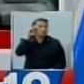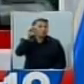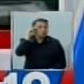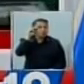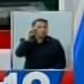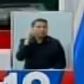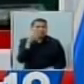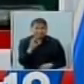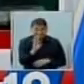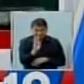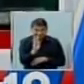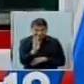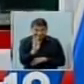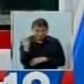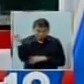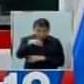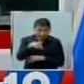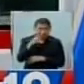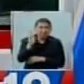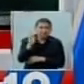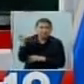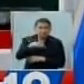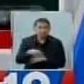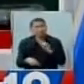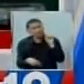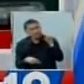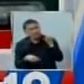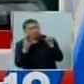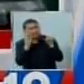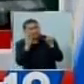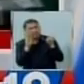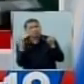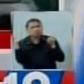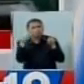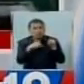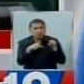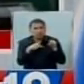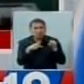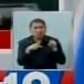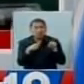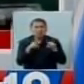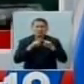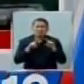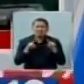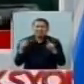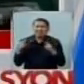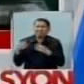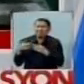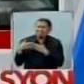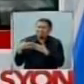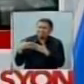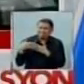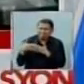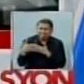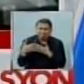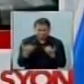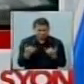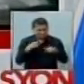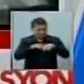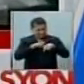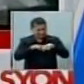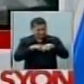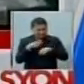dito? Alas 6 po ma'am. Hanggang ngayon? Opo, hanggang ngayon pa. Alas 11 na siguro. May